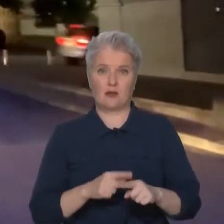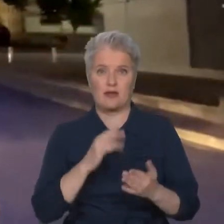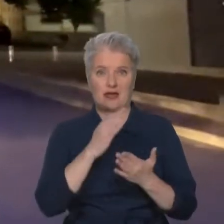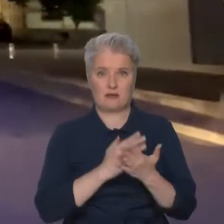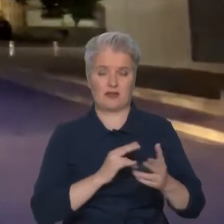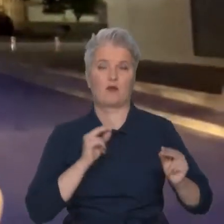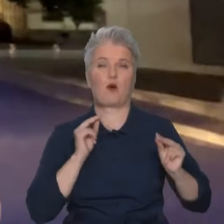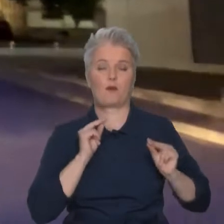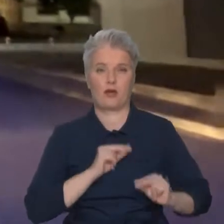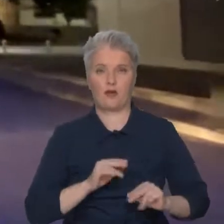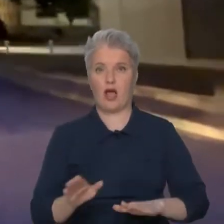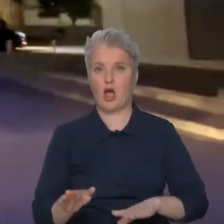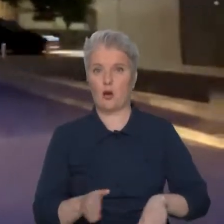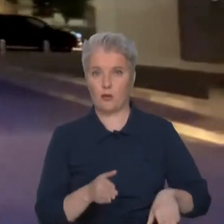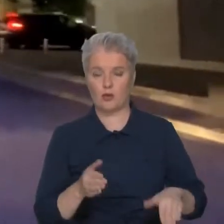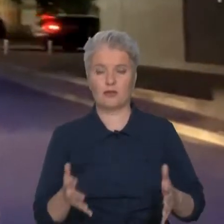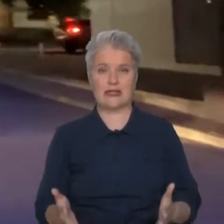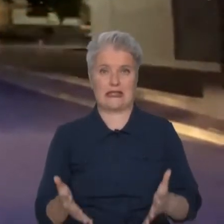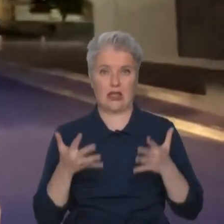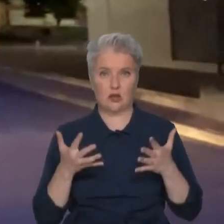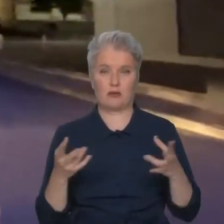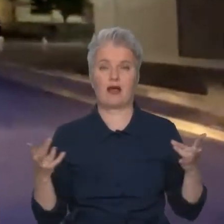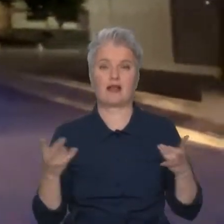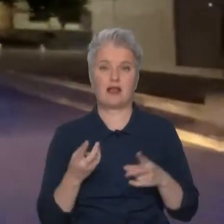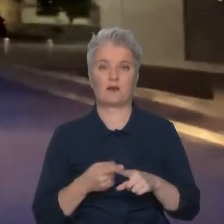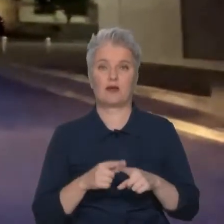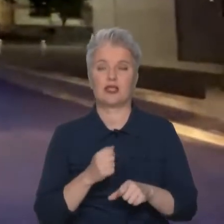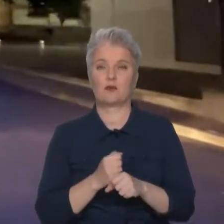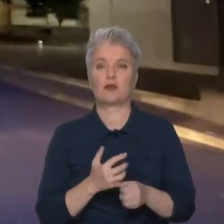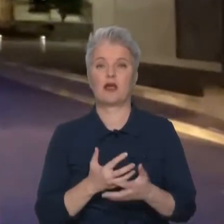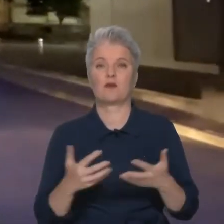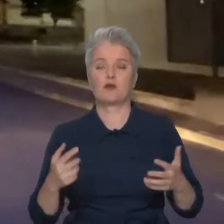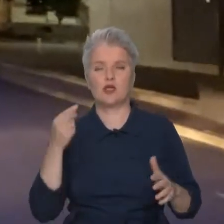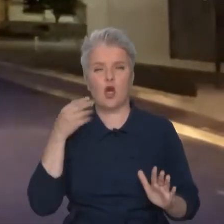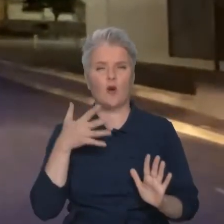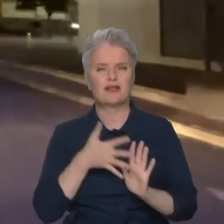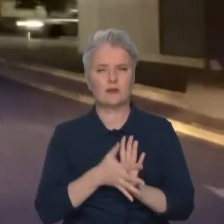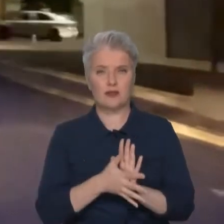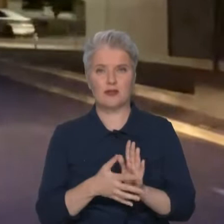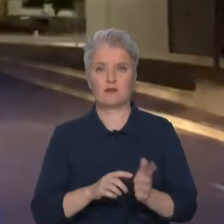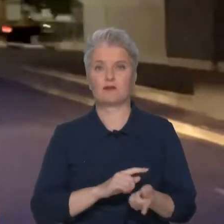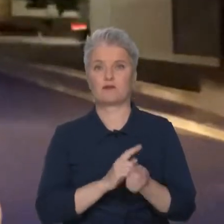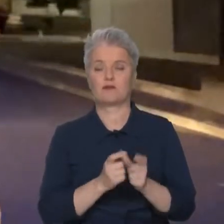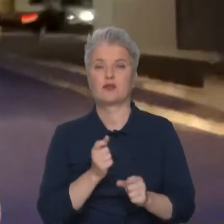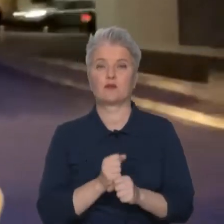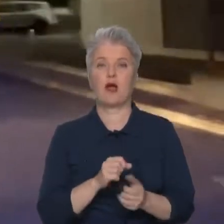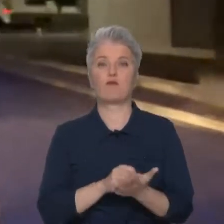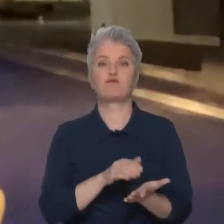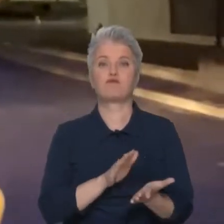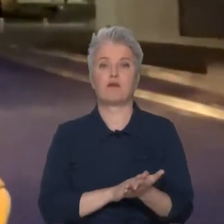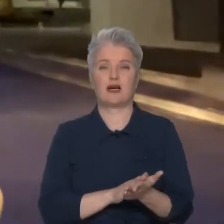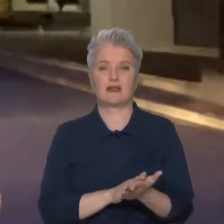працювали. Потім зрозуміло, що треба це якось зробити більш осмисленим, і вирішили зробити таку от базу